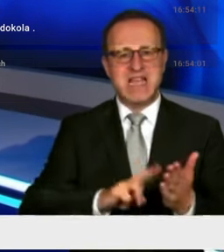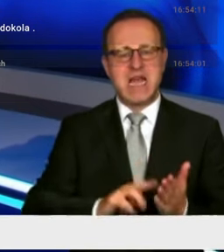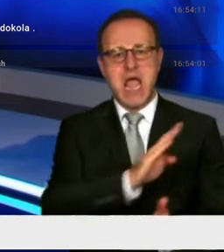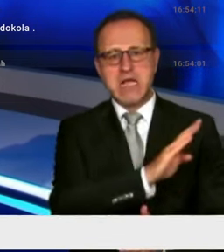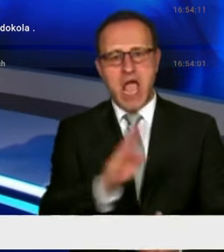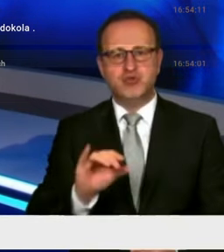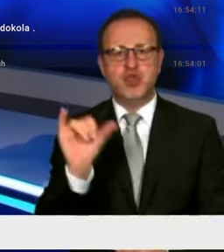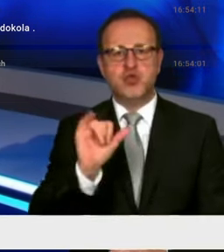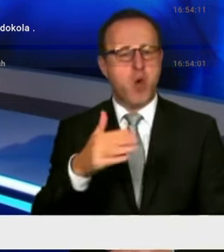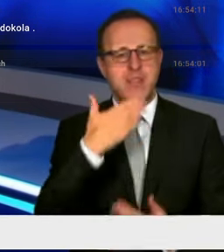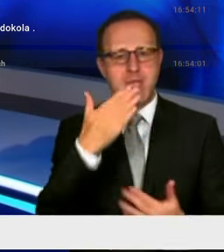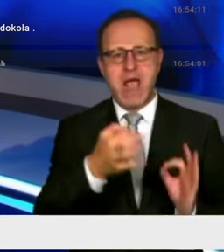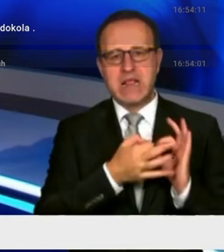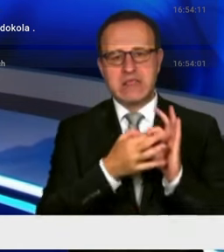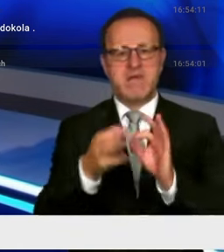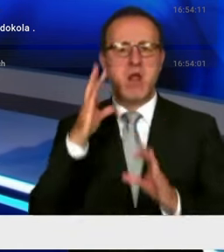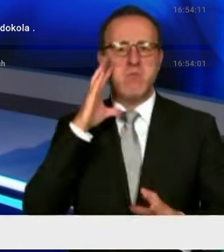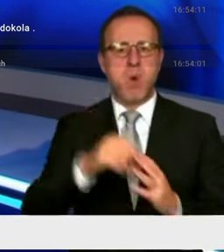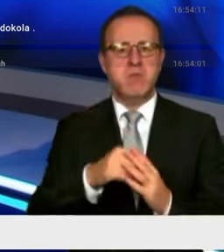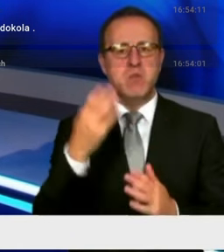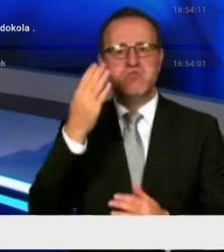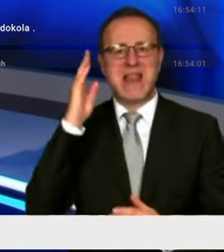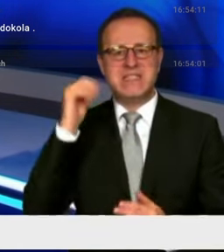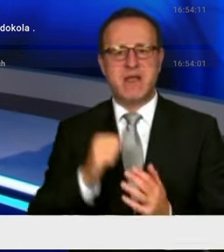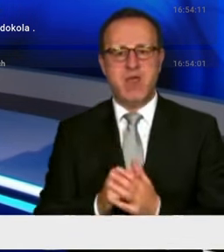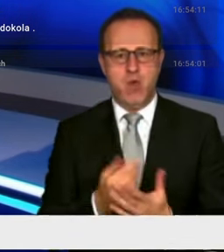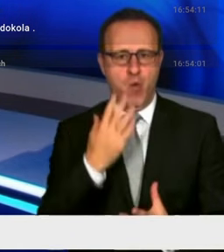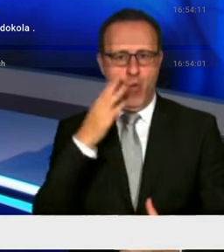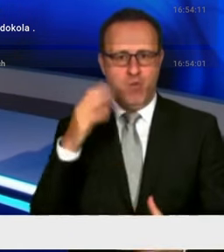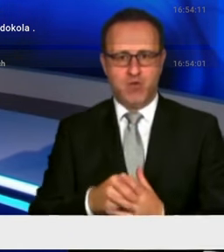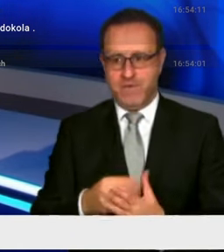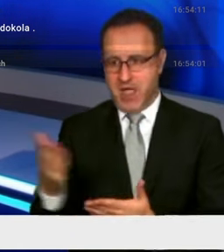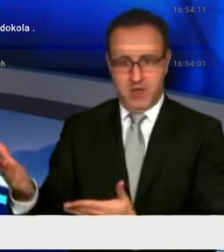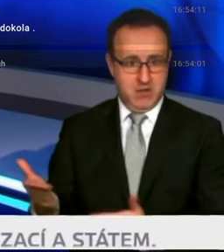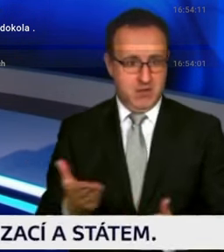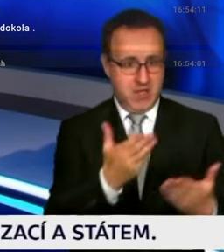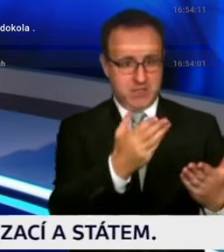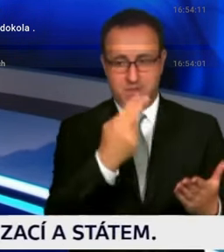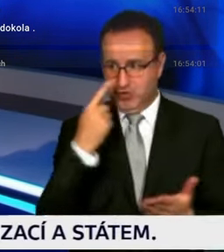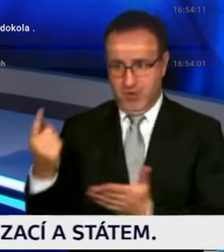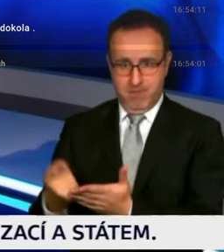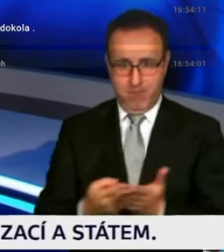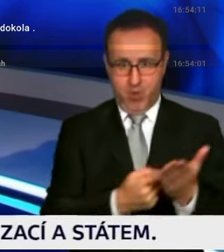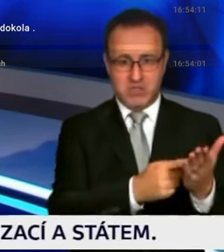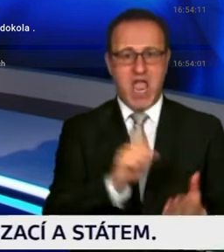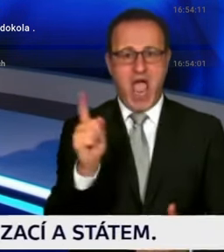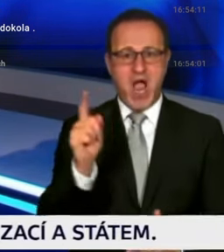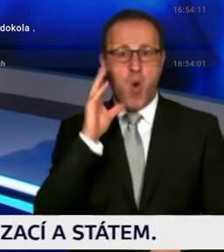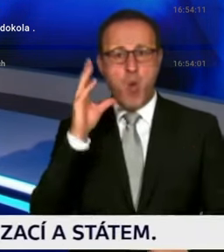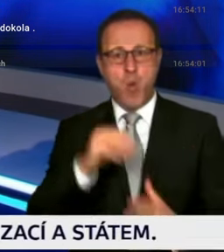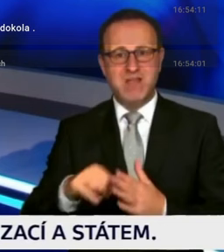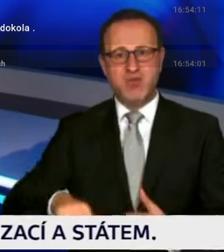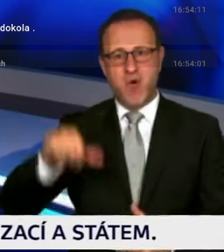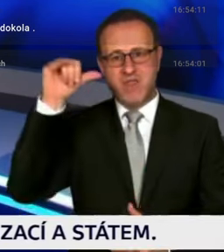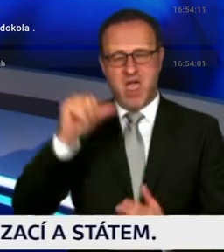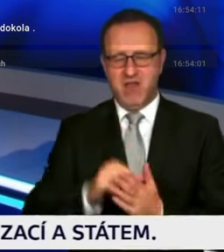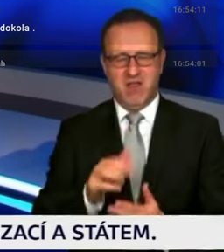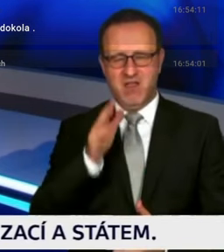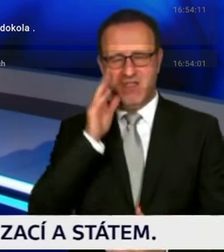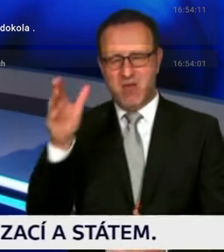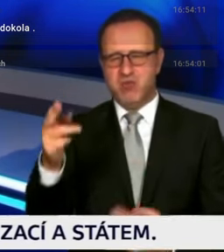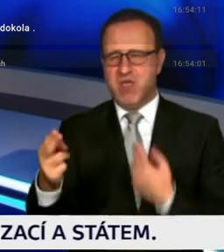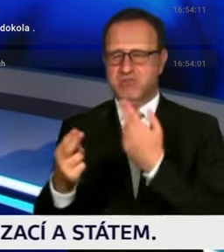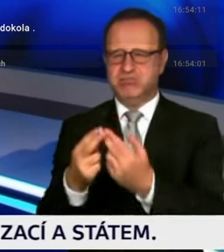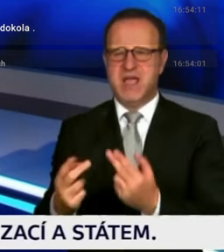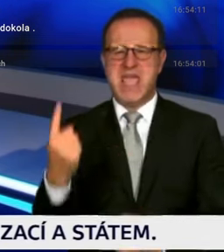Bratislave nejaké nejakú ubytovňu Však sa môžete ísť na ňu pozrieť čo je to za ubytovňu to je naozaj mimo mňa nebudem reagovať na Igora Matoviča